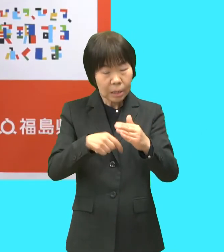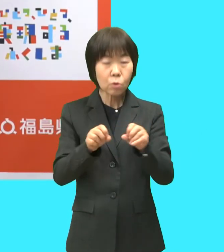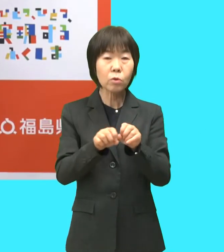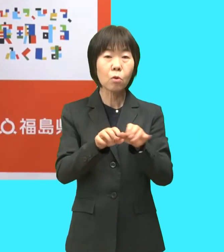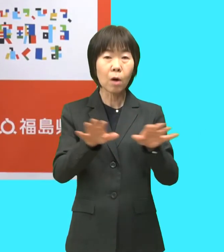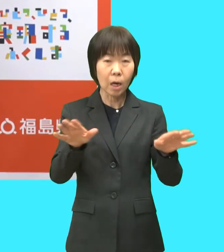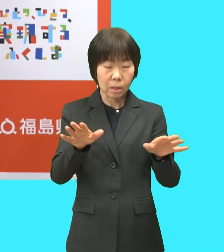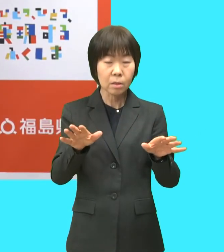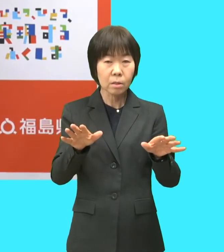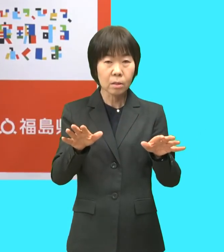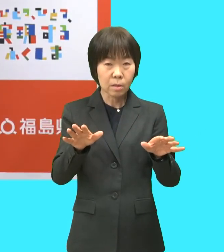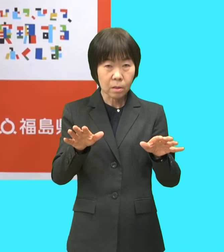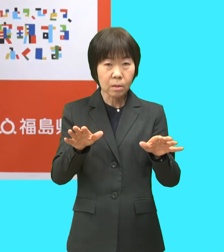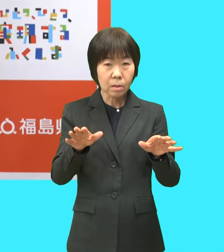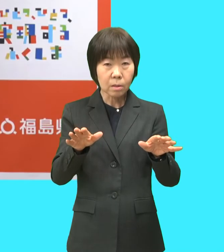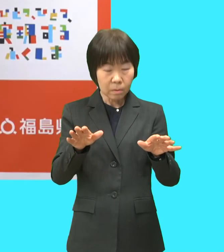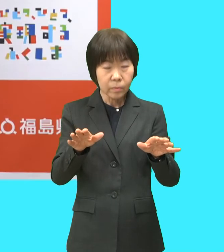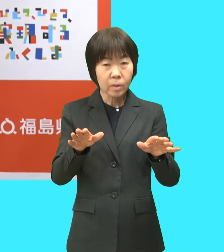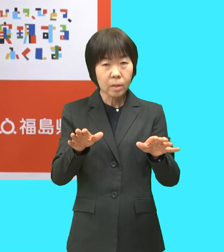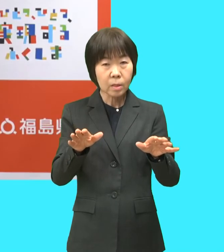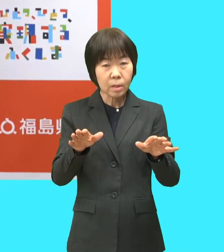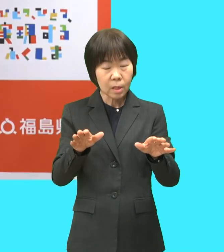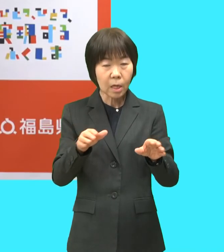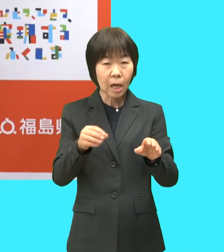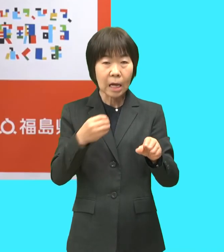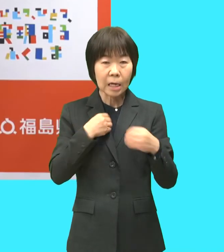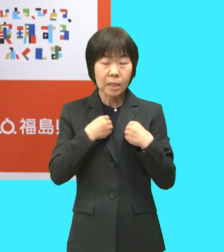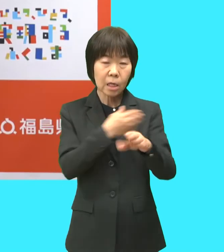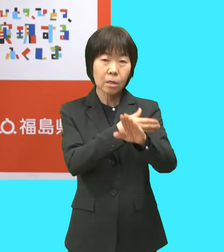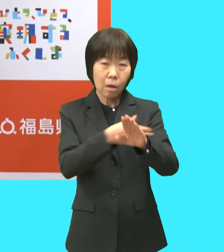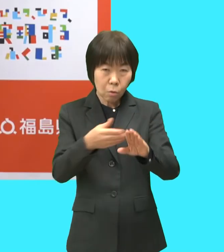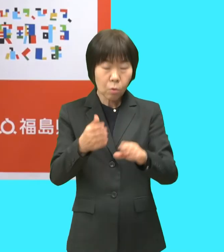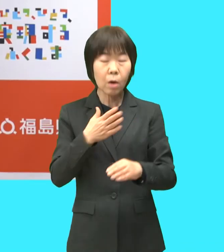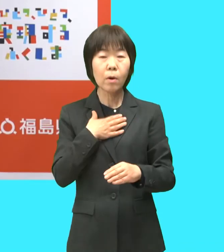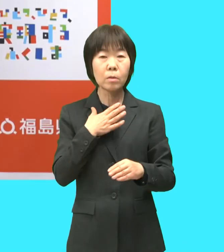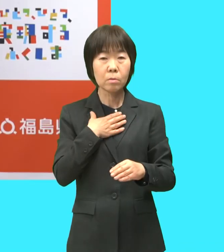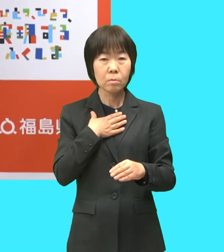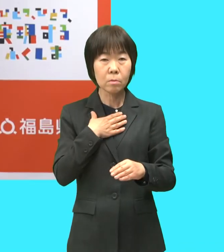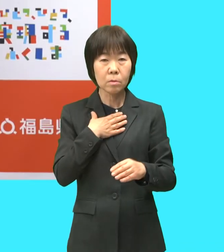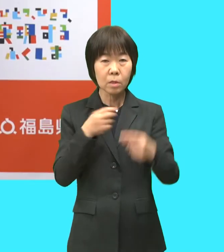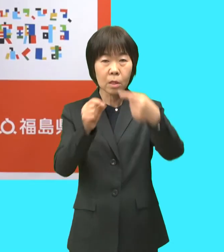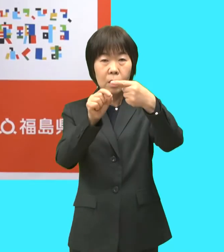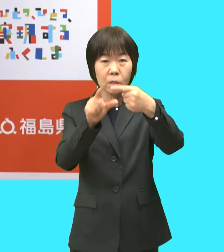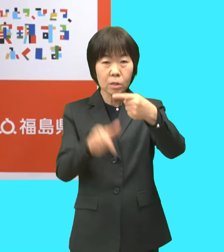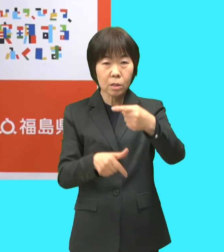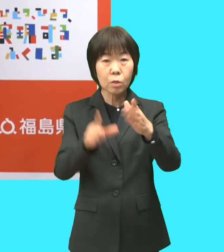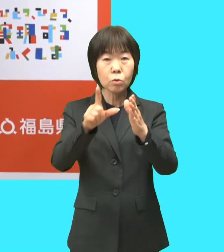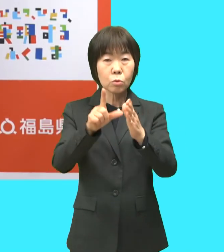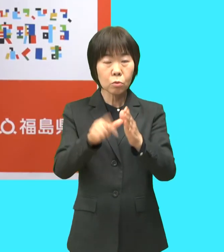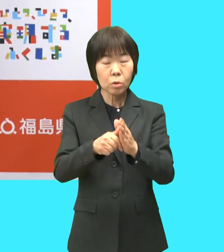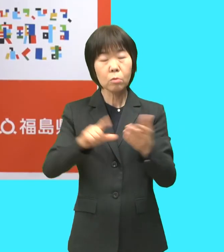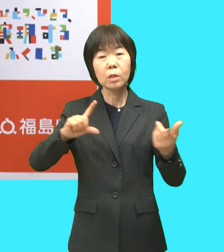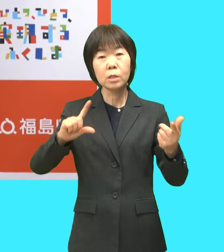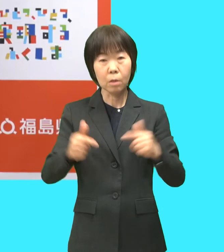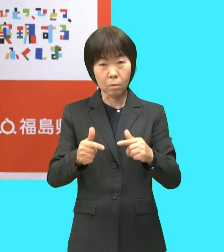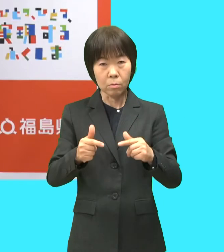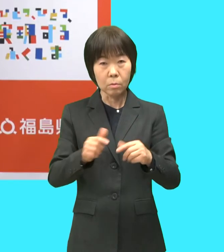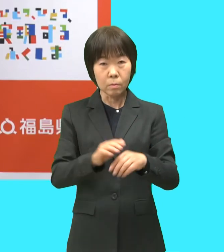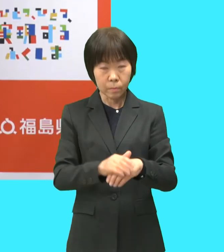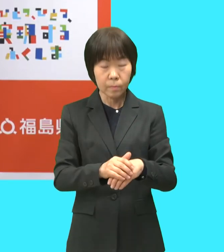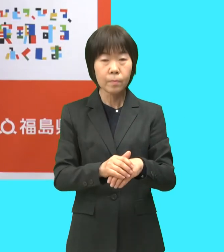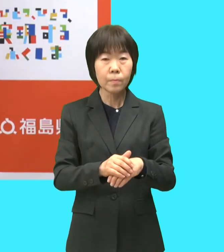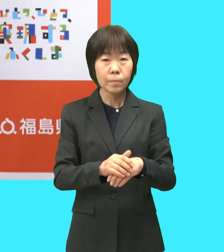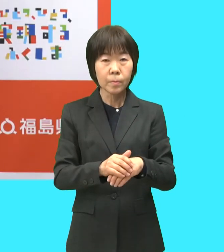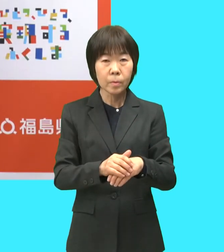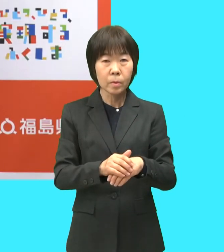がりということで、ギリギリある程度とどまっておりますので、1月の段階とはやはり異なるかなと受け止めております。そ